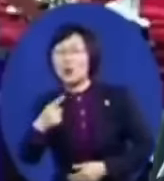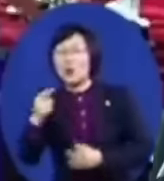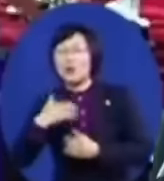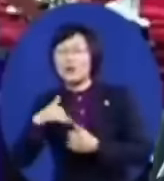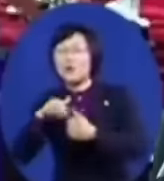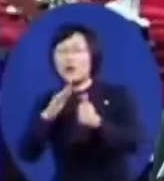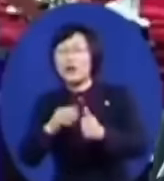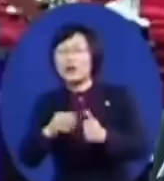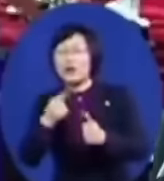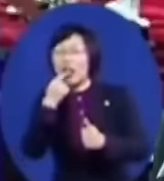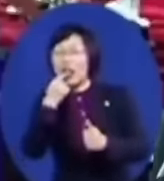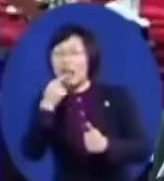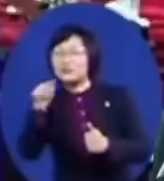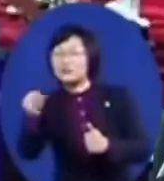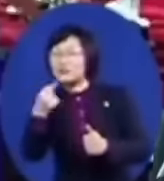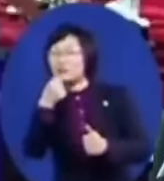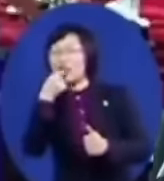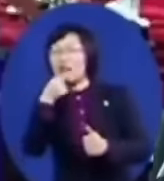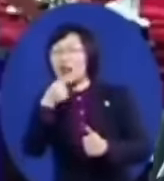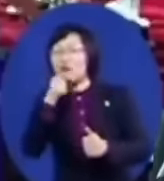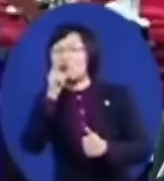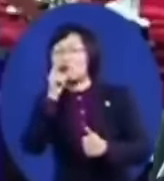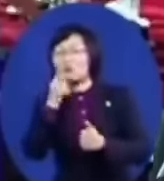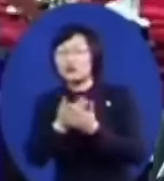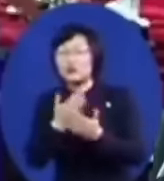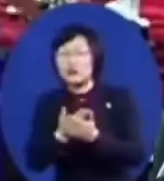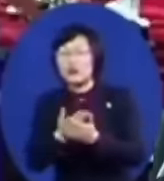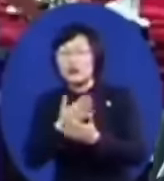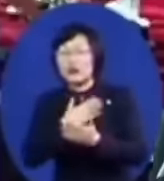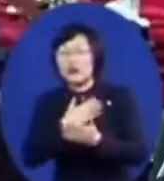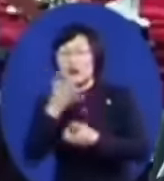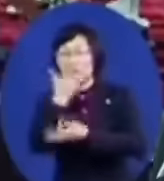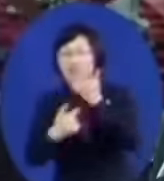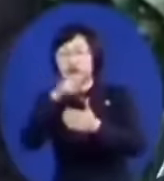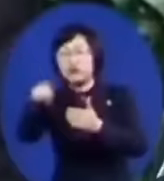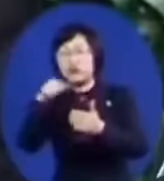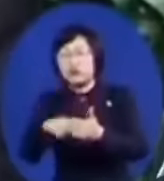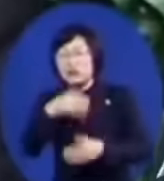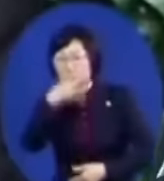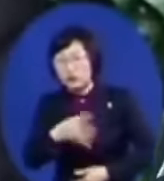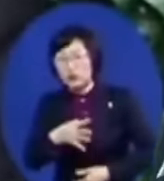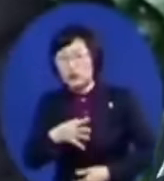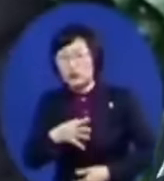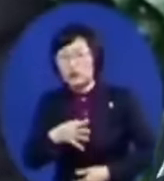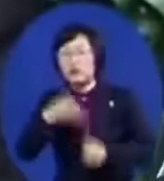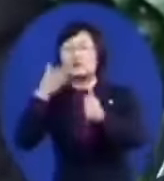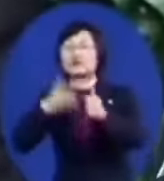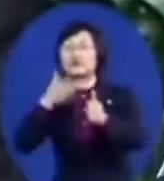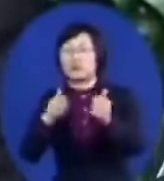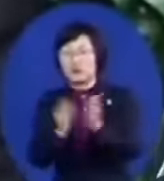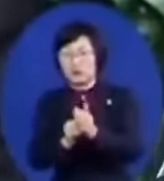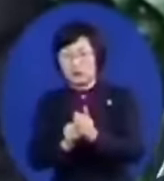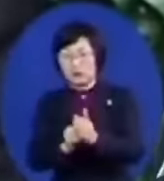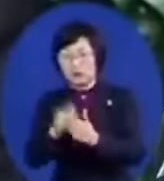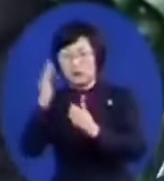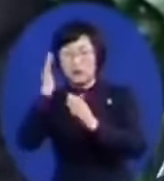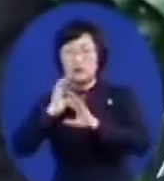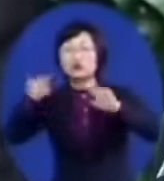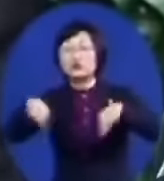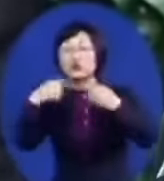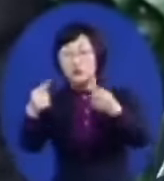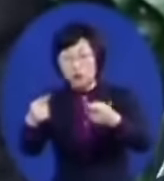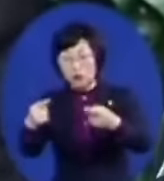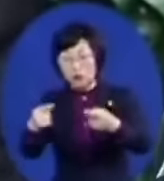혀를 서늘하게 하소서 내가 이 불꽃 가운데서 괴로워하나이다. 아브라함 보십시오. 천국의 좌장으로